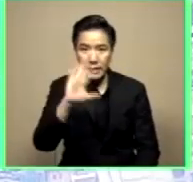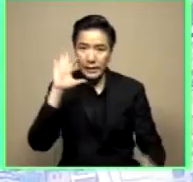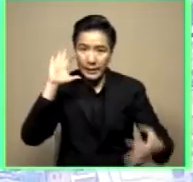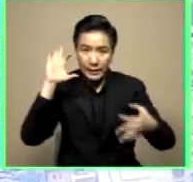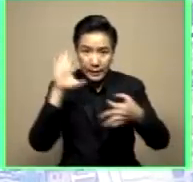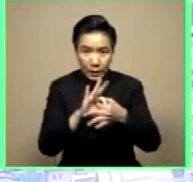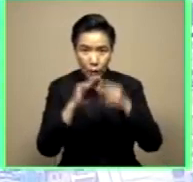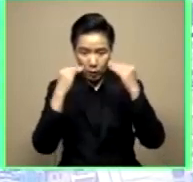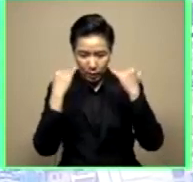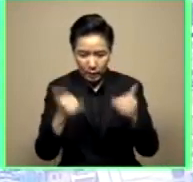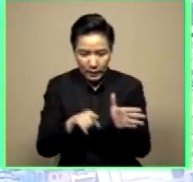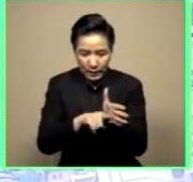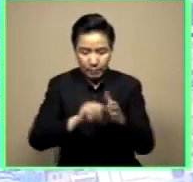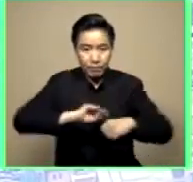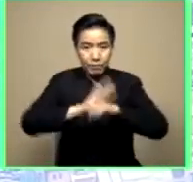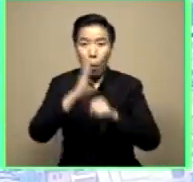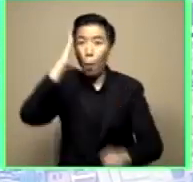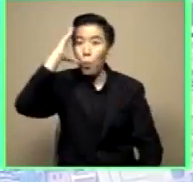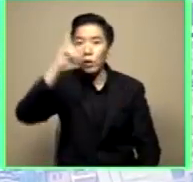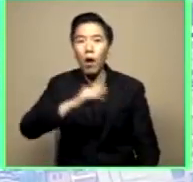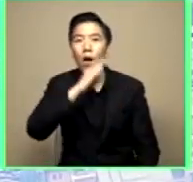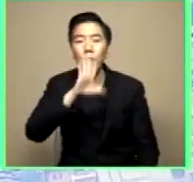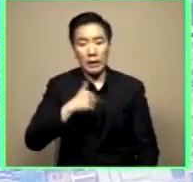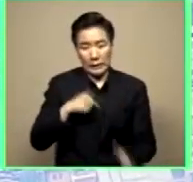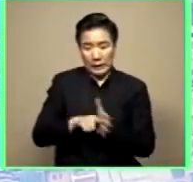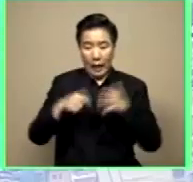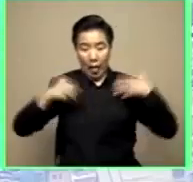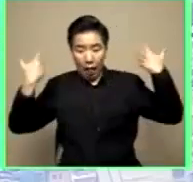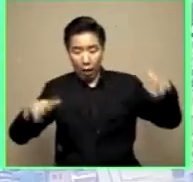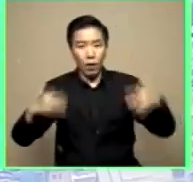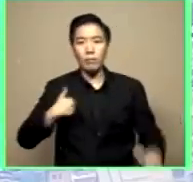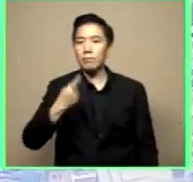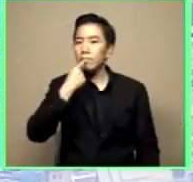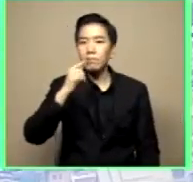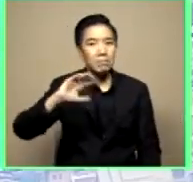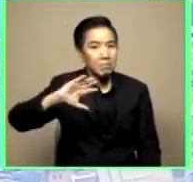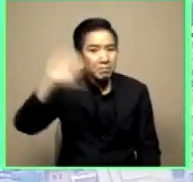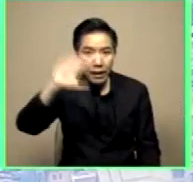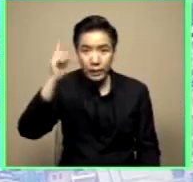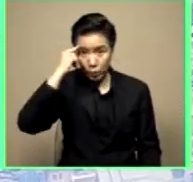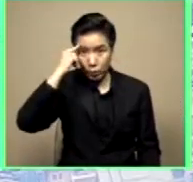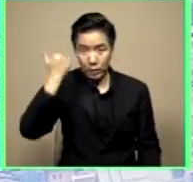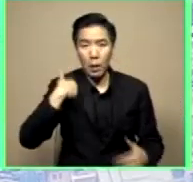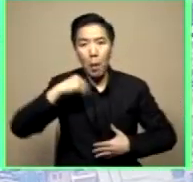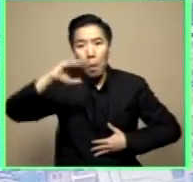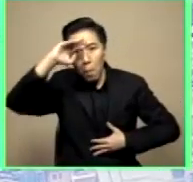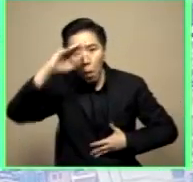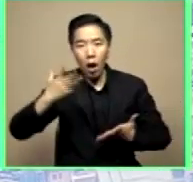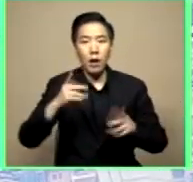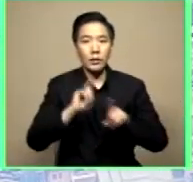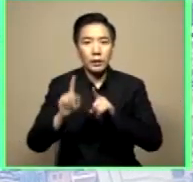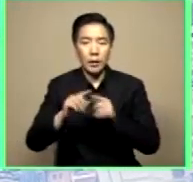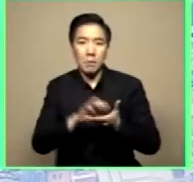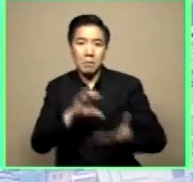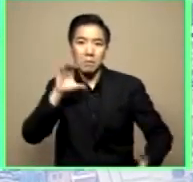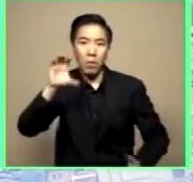านไวรัสโควิดบอกว่าตัวเองติดเชื้อตัวเองป่วยอยู่ออกข่าวออกมาหรือโพสต์